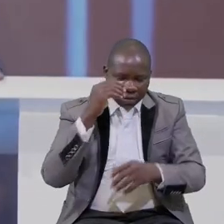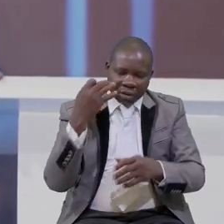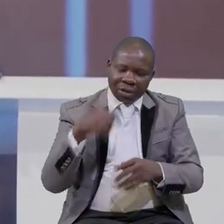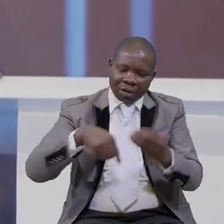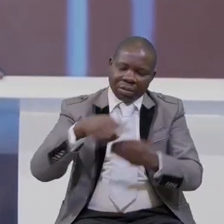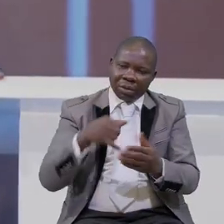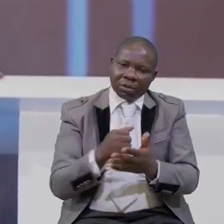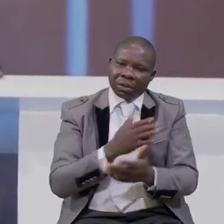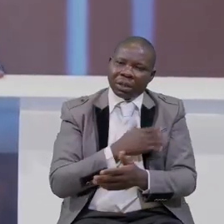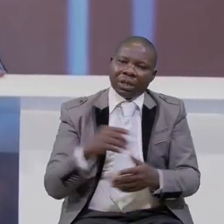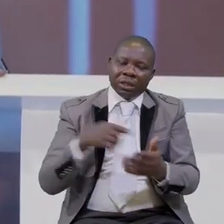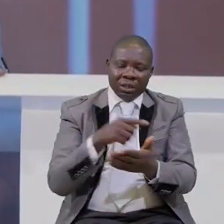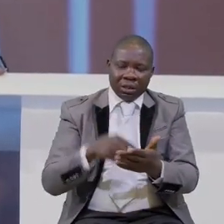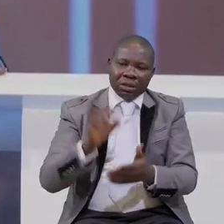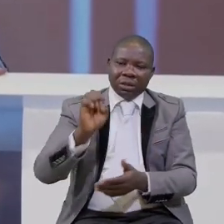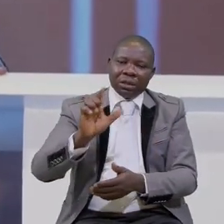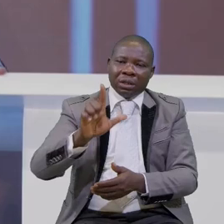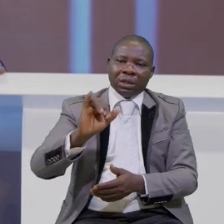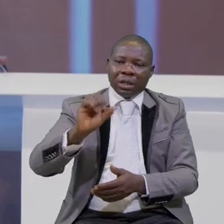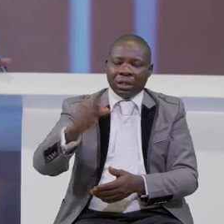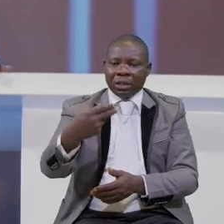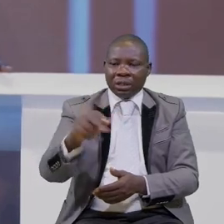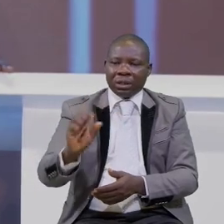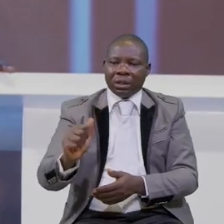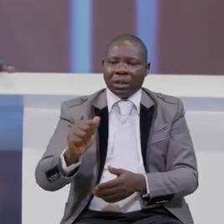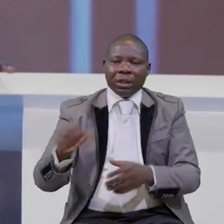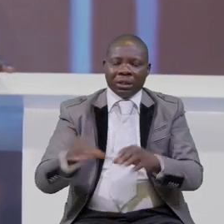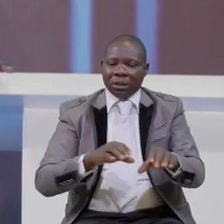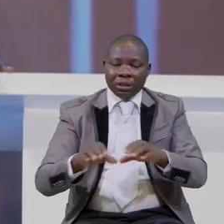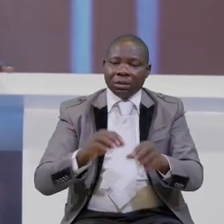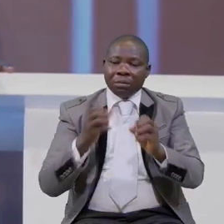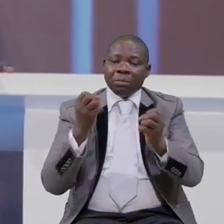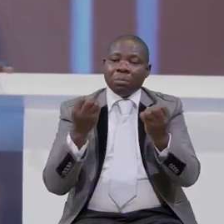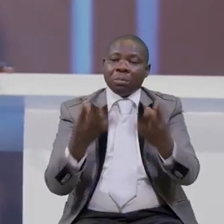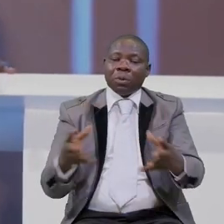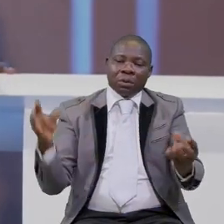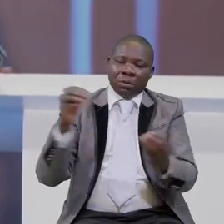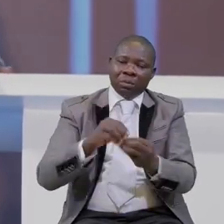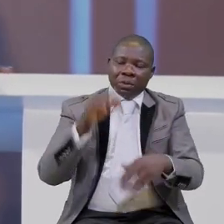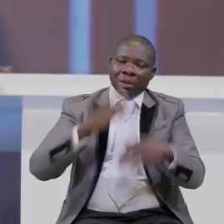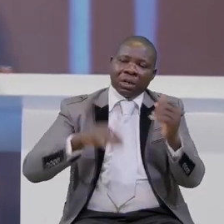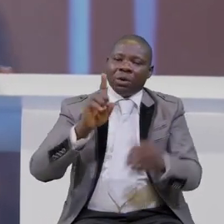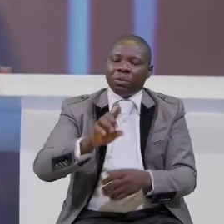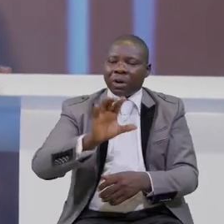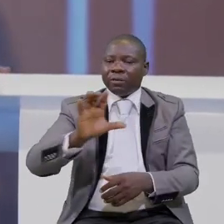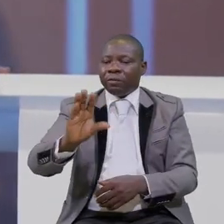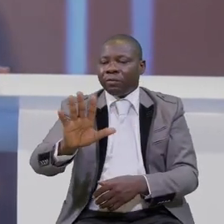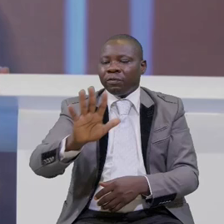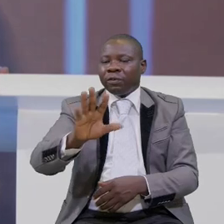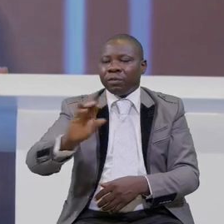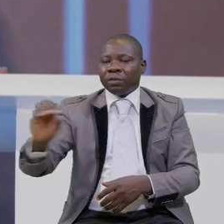Et Élisée a fait plus que les 150 fils des prophètes. Ils